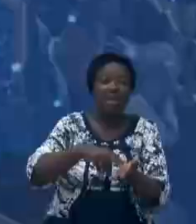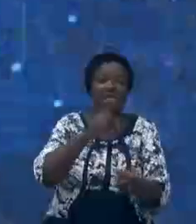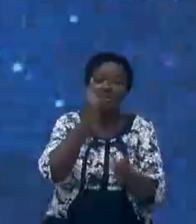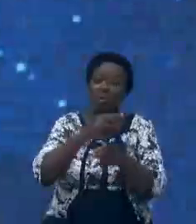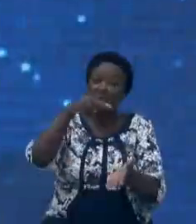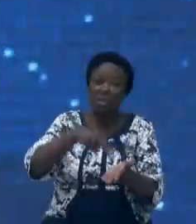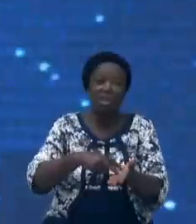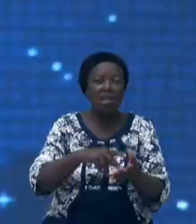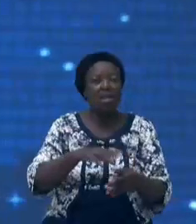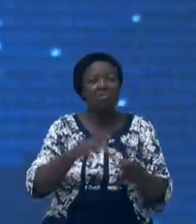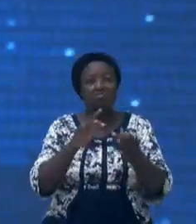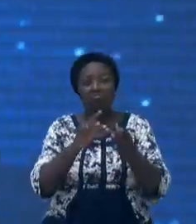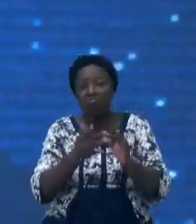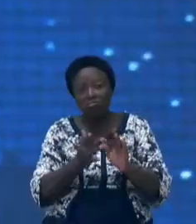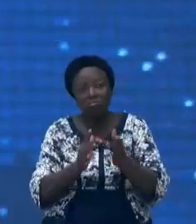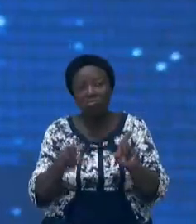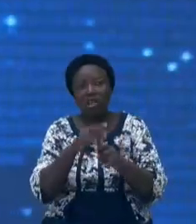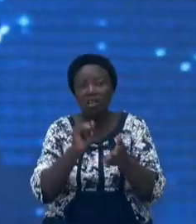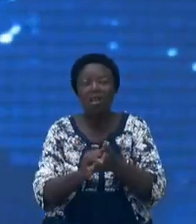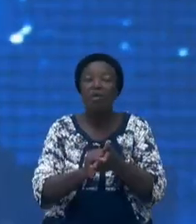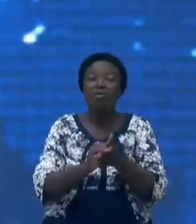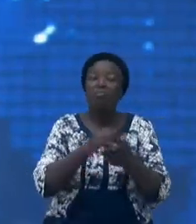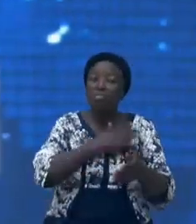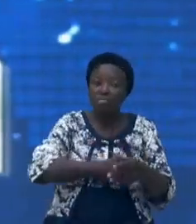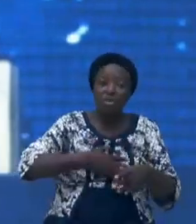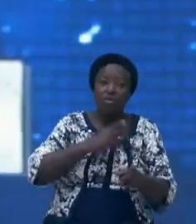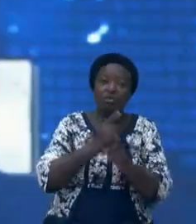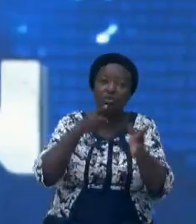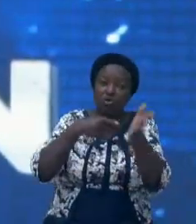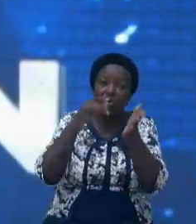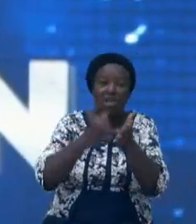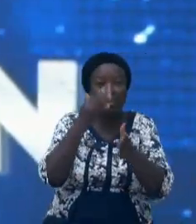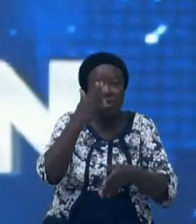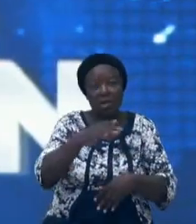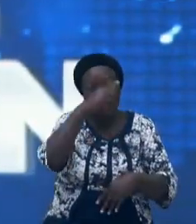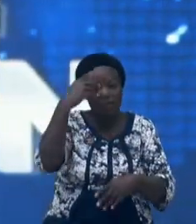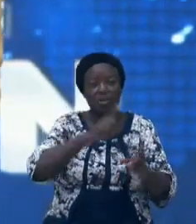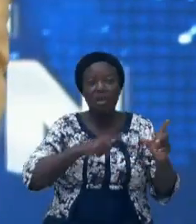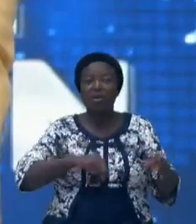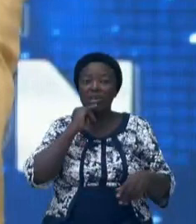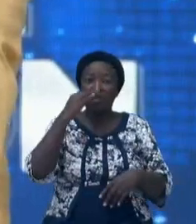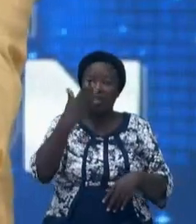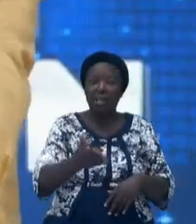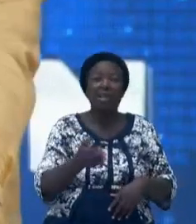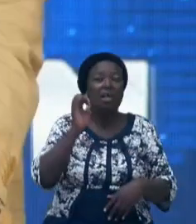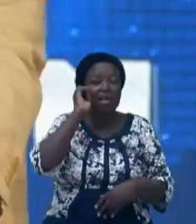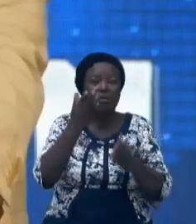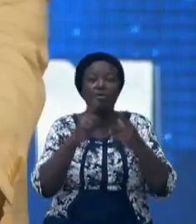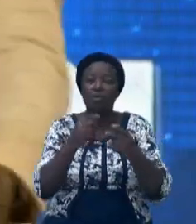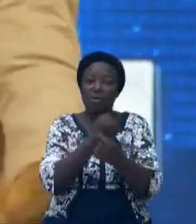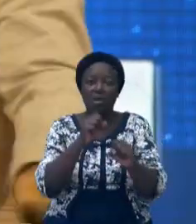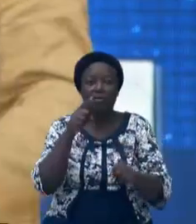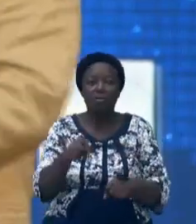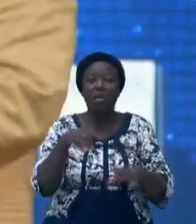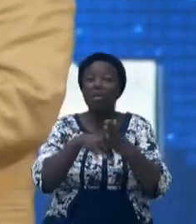c'est faire les toits les toits en ligne indiqué là-bas que